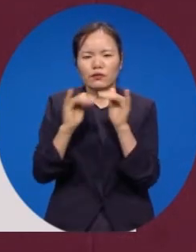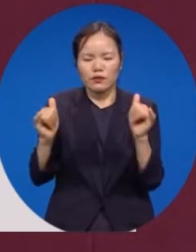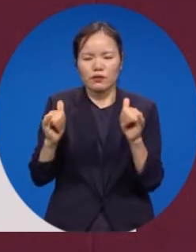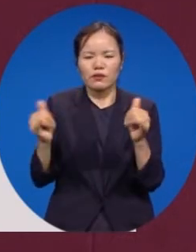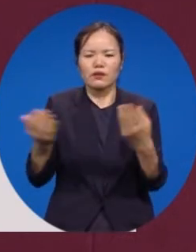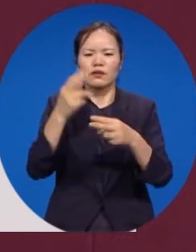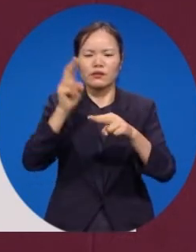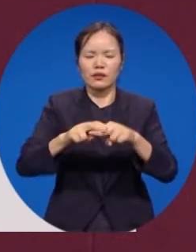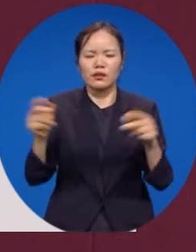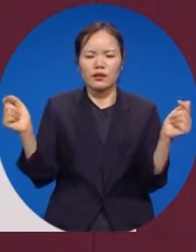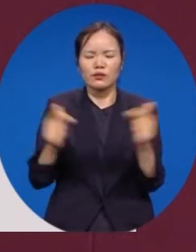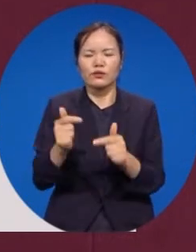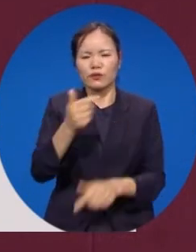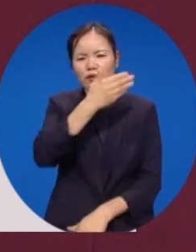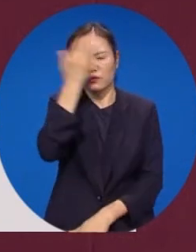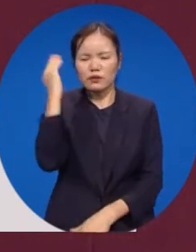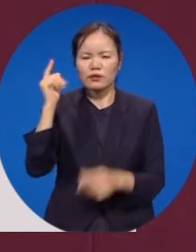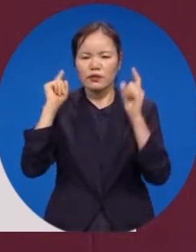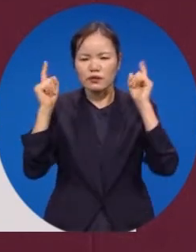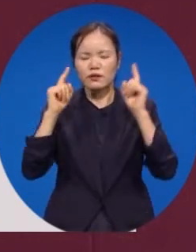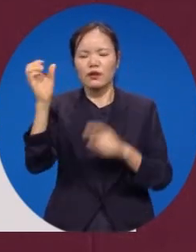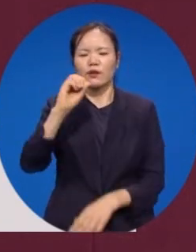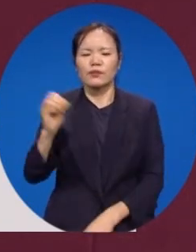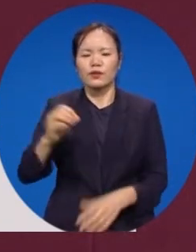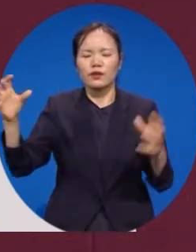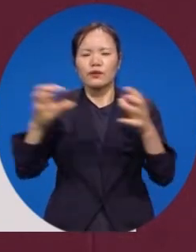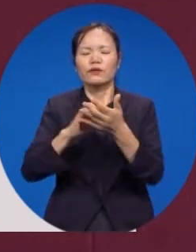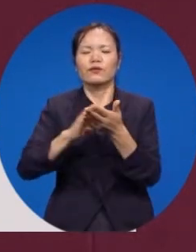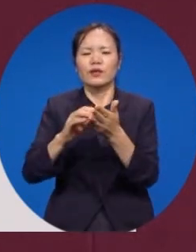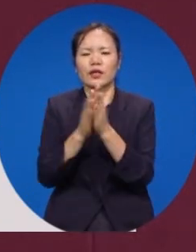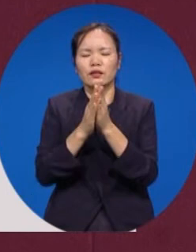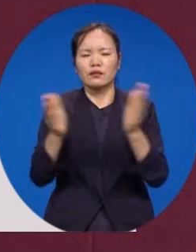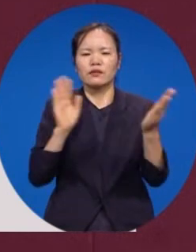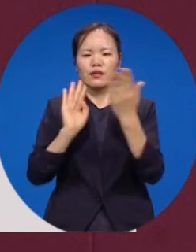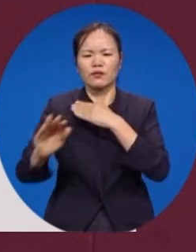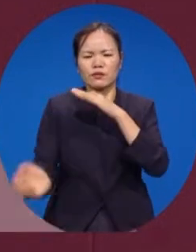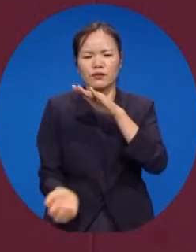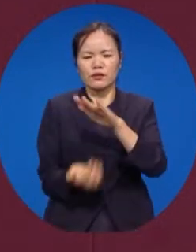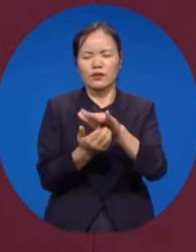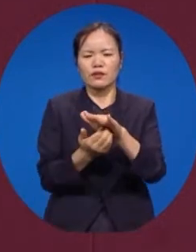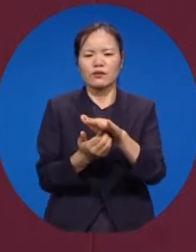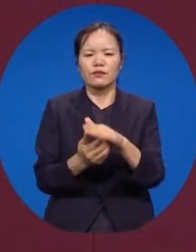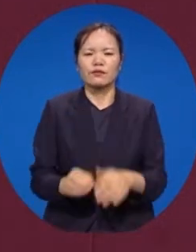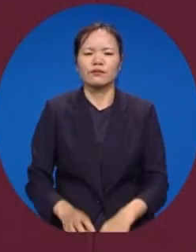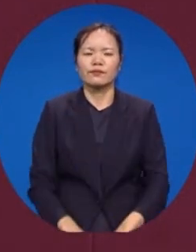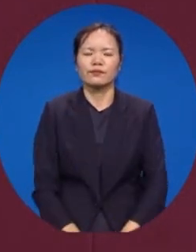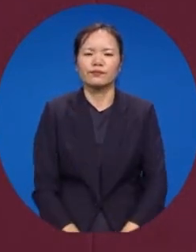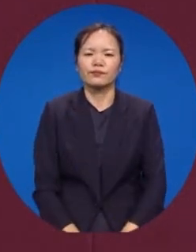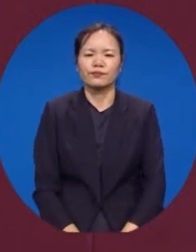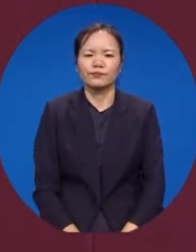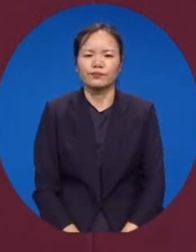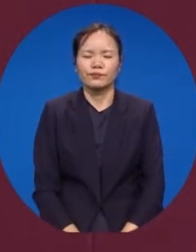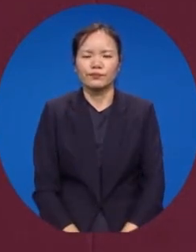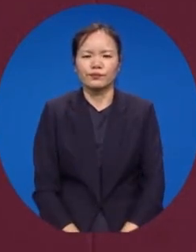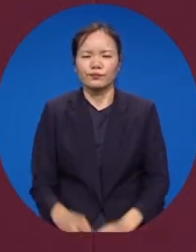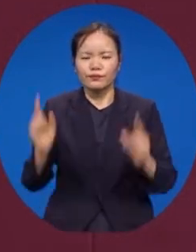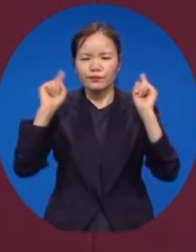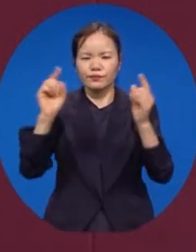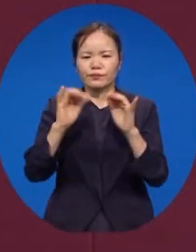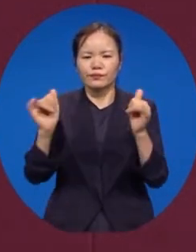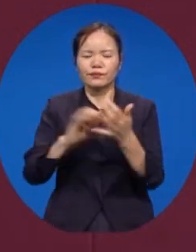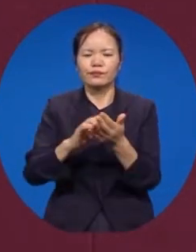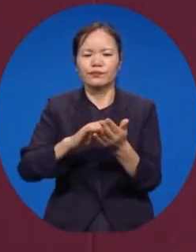줄어들고 청년 실업률은 통계 작성 이후 최고를 기록했습니다. 실업자 수는